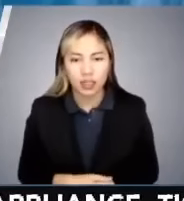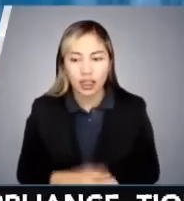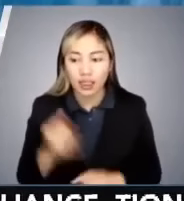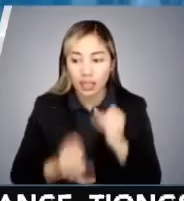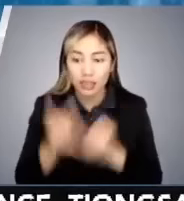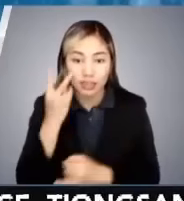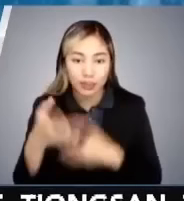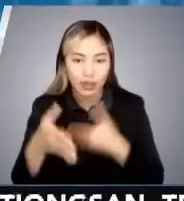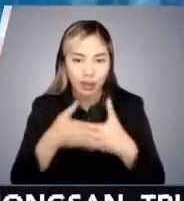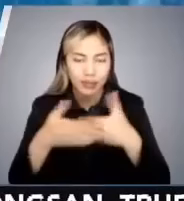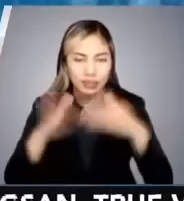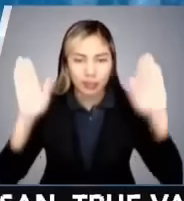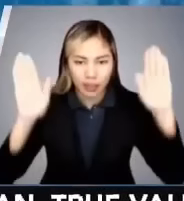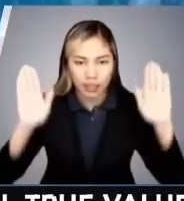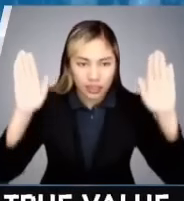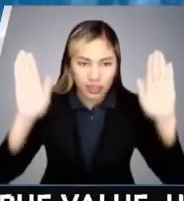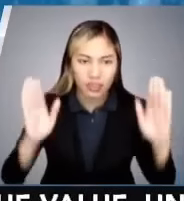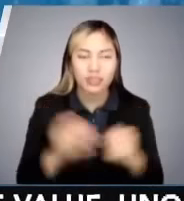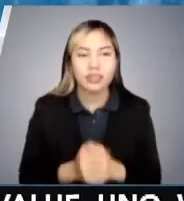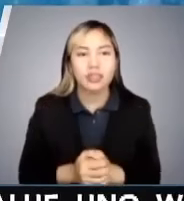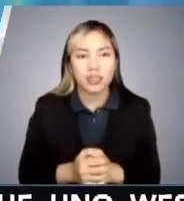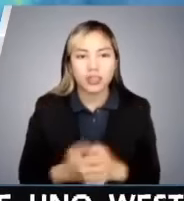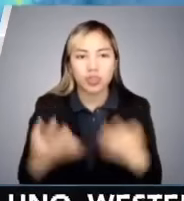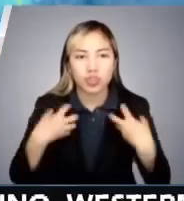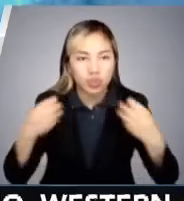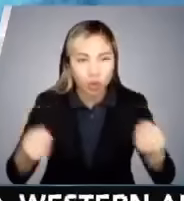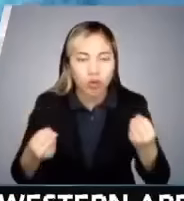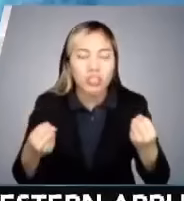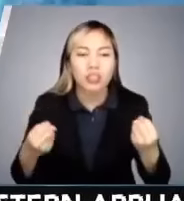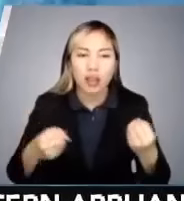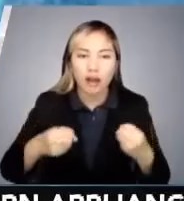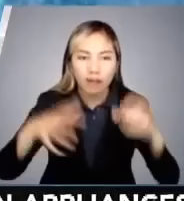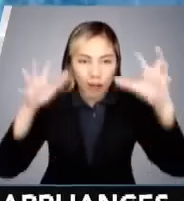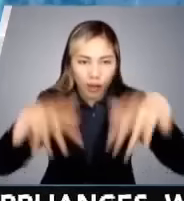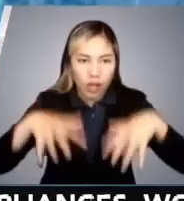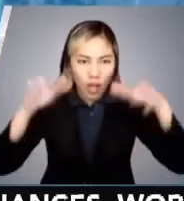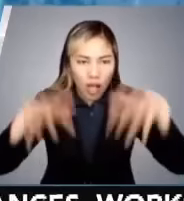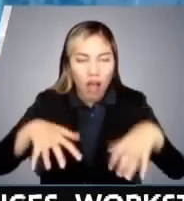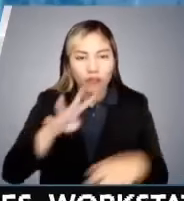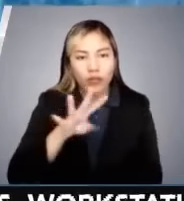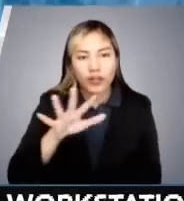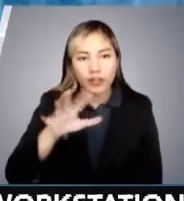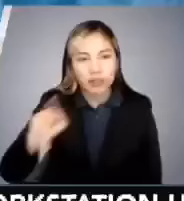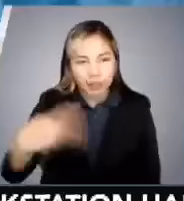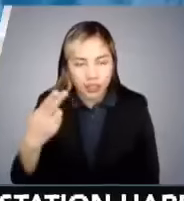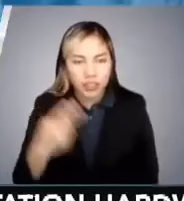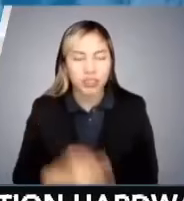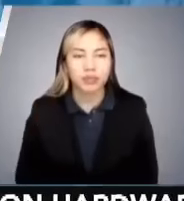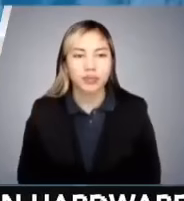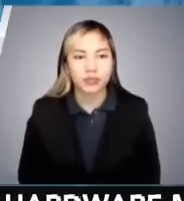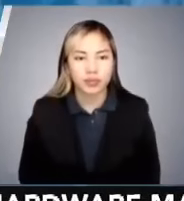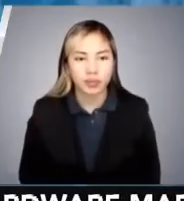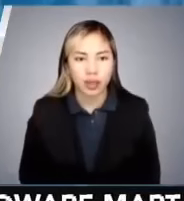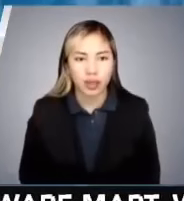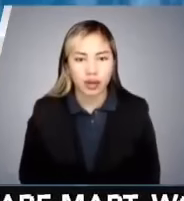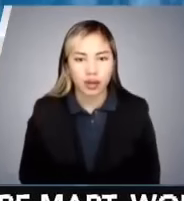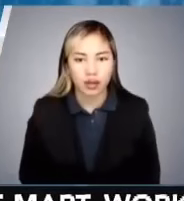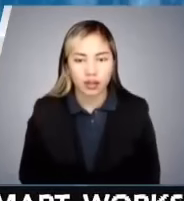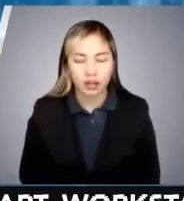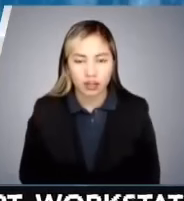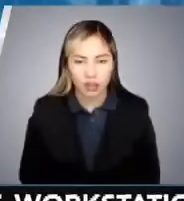ng hangin na aabot sa 45 kilometers per hour. Mamayang gabi o umaga bukas, inaasahang lalabas ng PAR ang bagyong